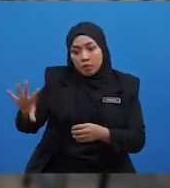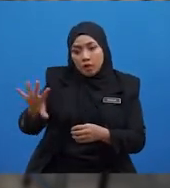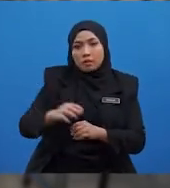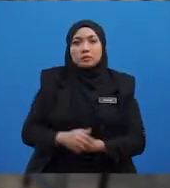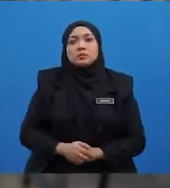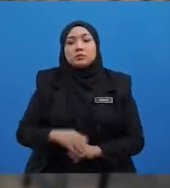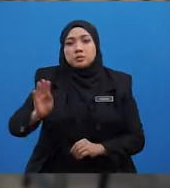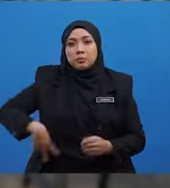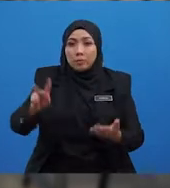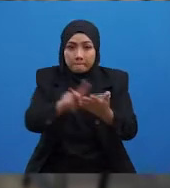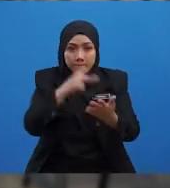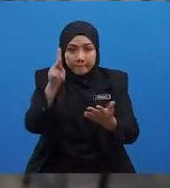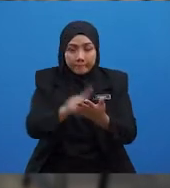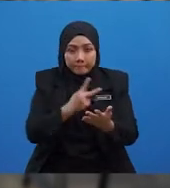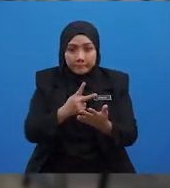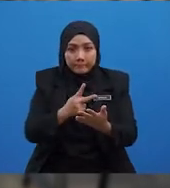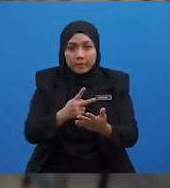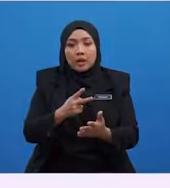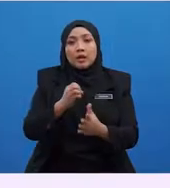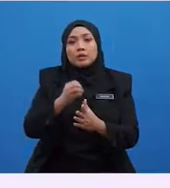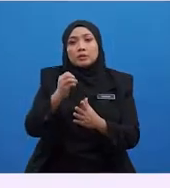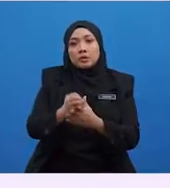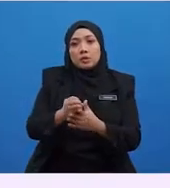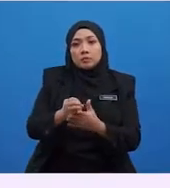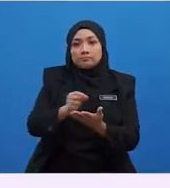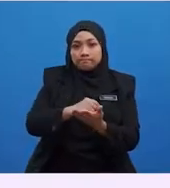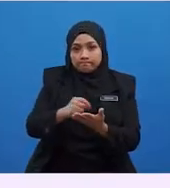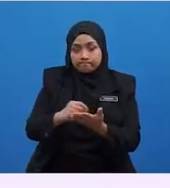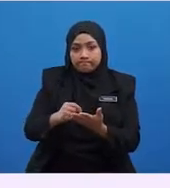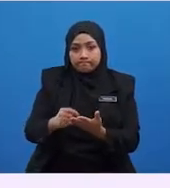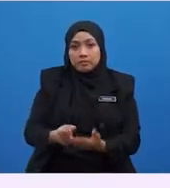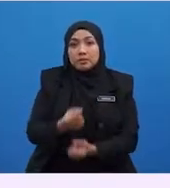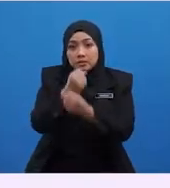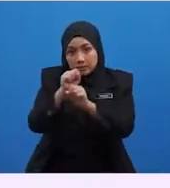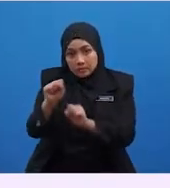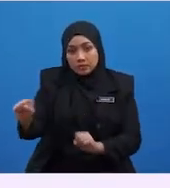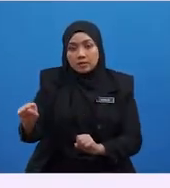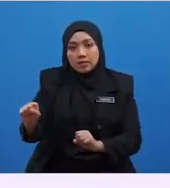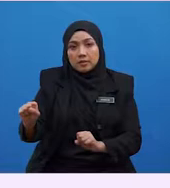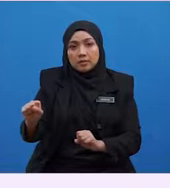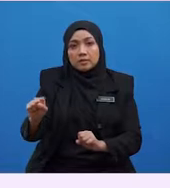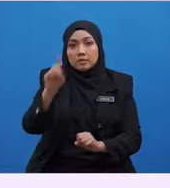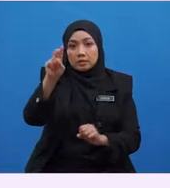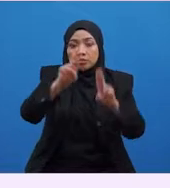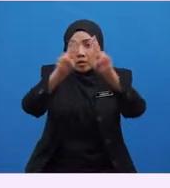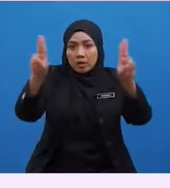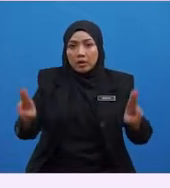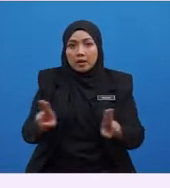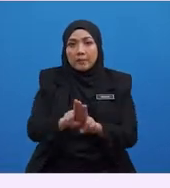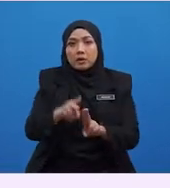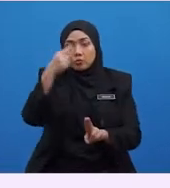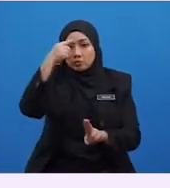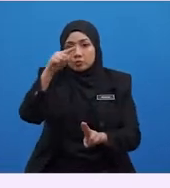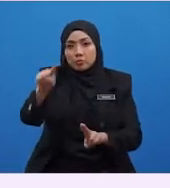Sebelum mengemas kini atau mencetak data, sediakan satu halaman yang boleh mencari dan mencapai